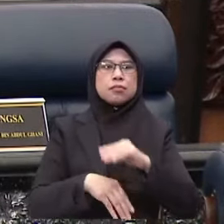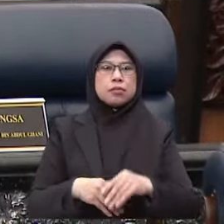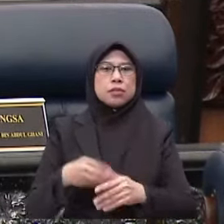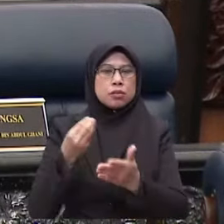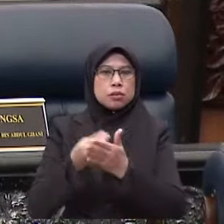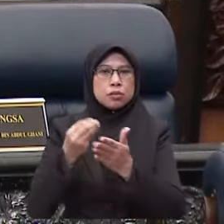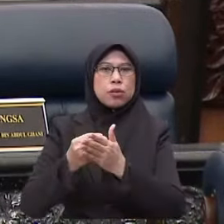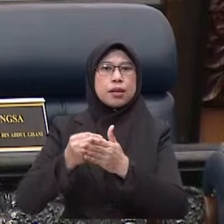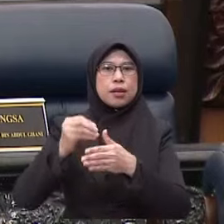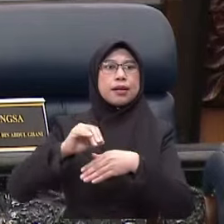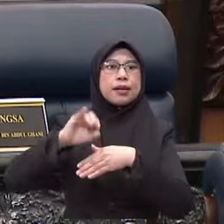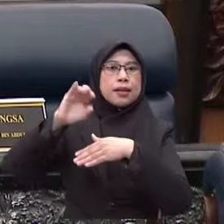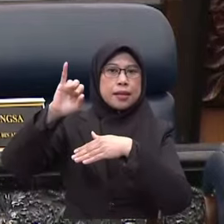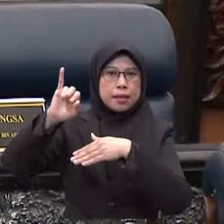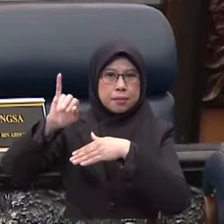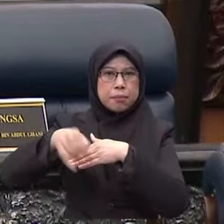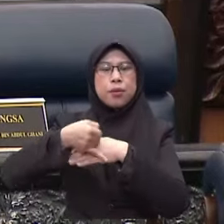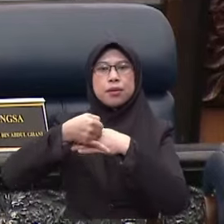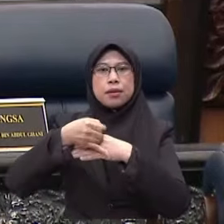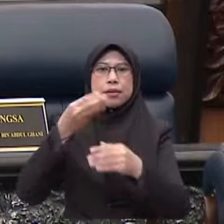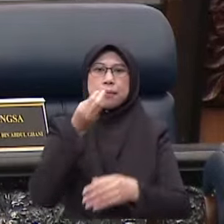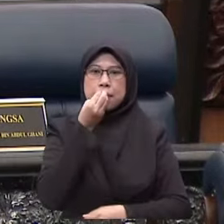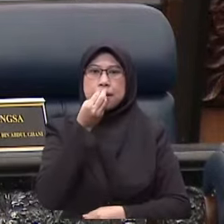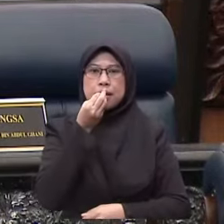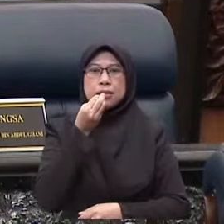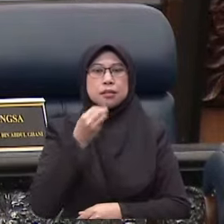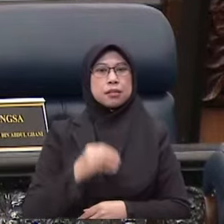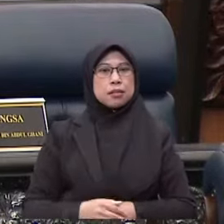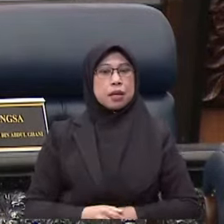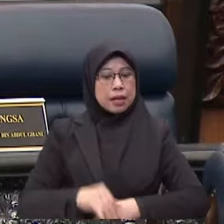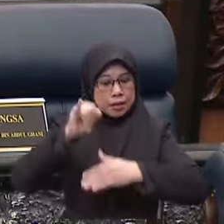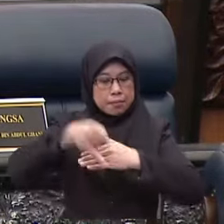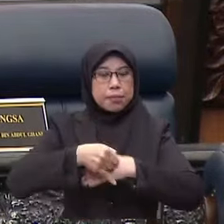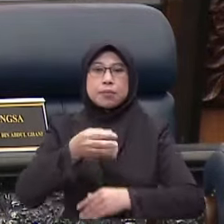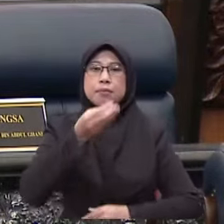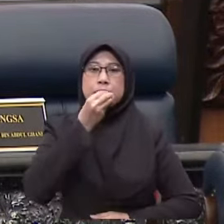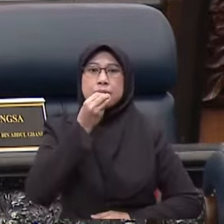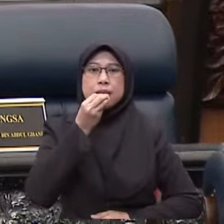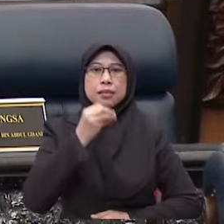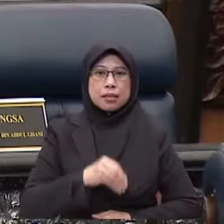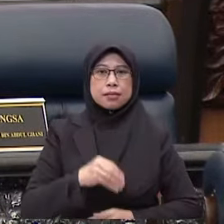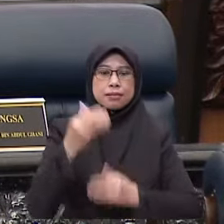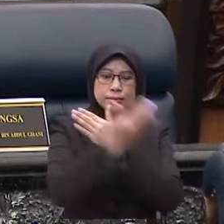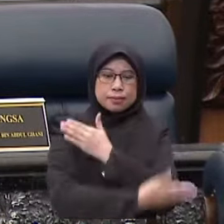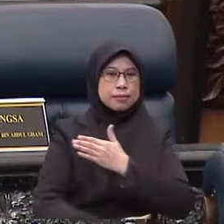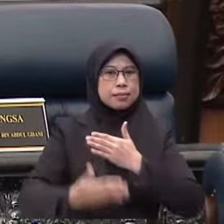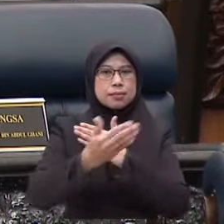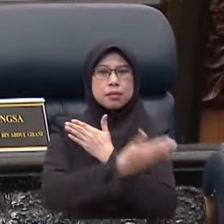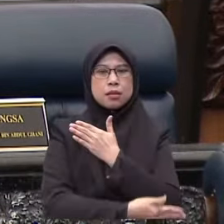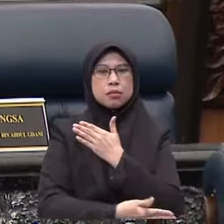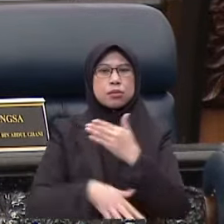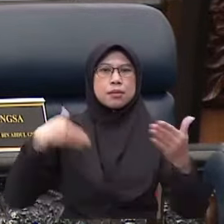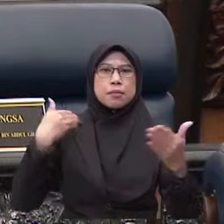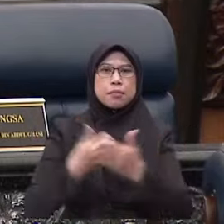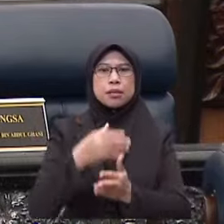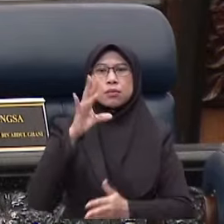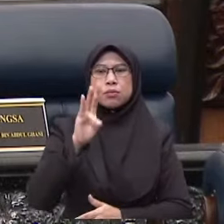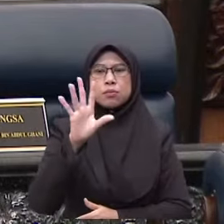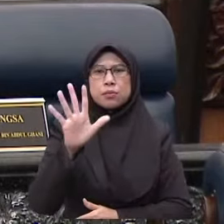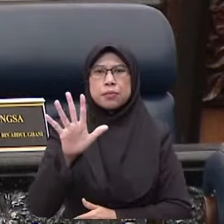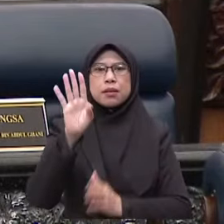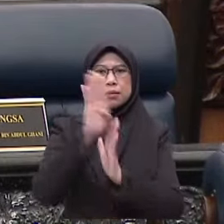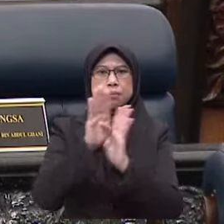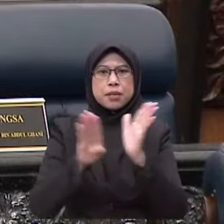makanan seperti yang saya Terangkan sebelum ini bahawa import makanan tahunan negara kita sudah mencecah 75